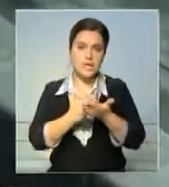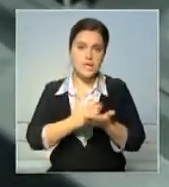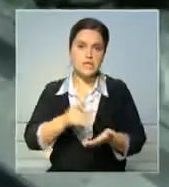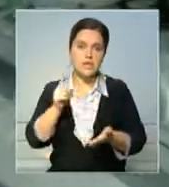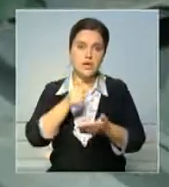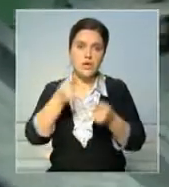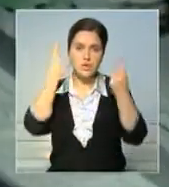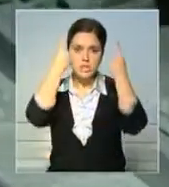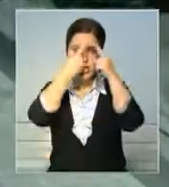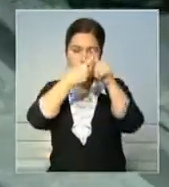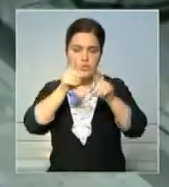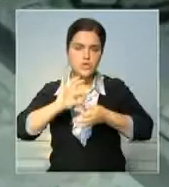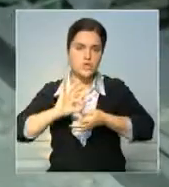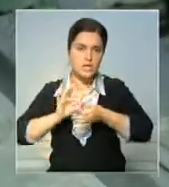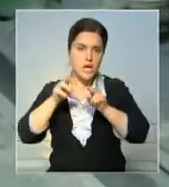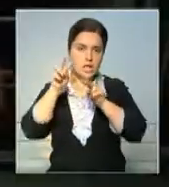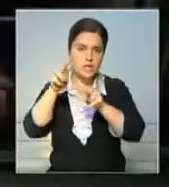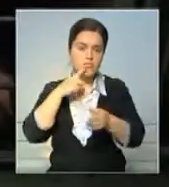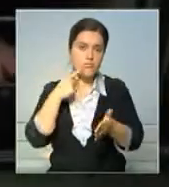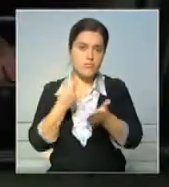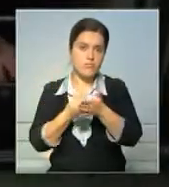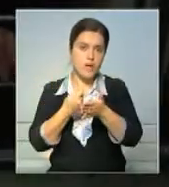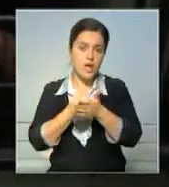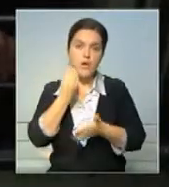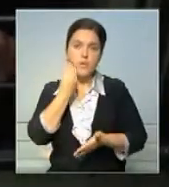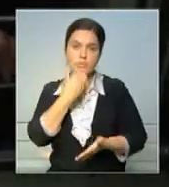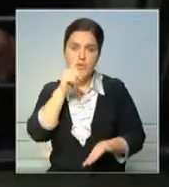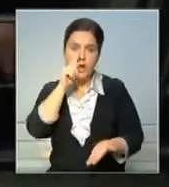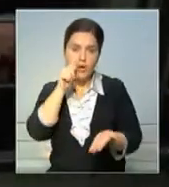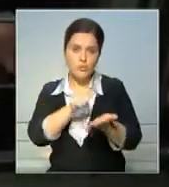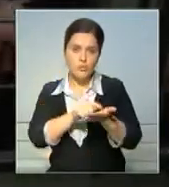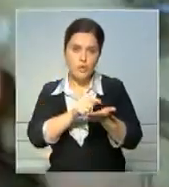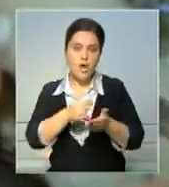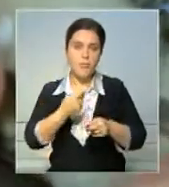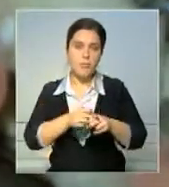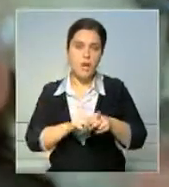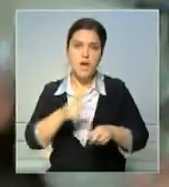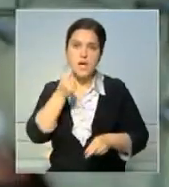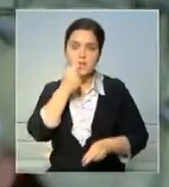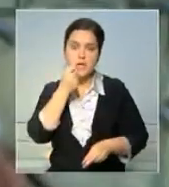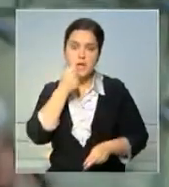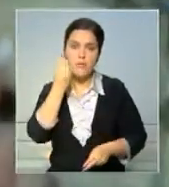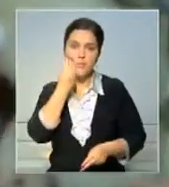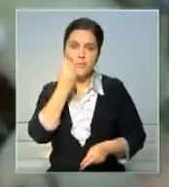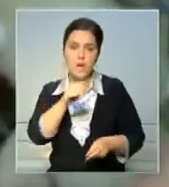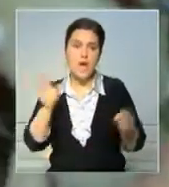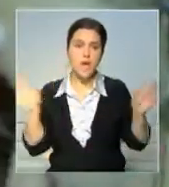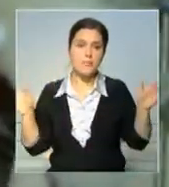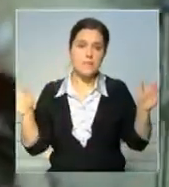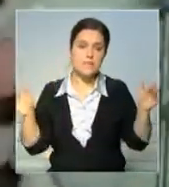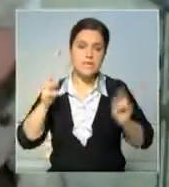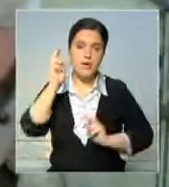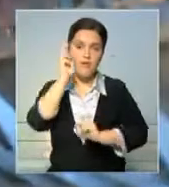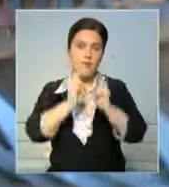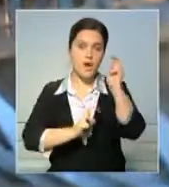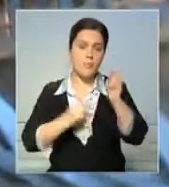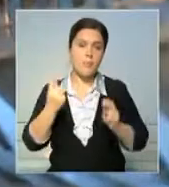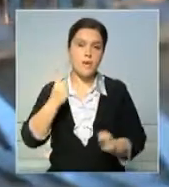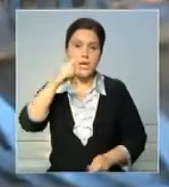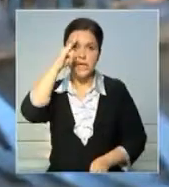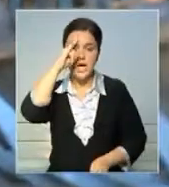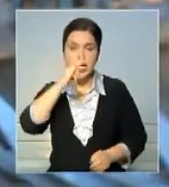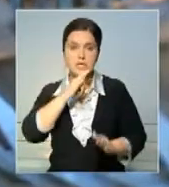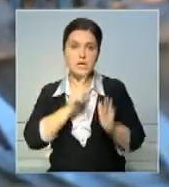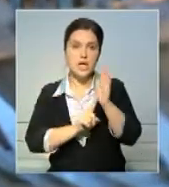Чесноков тщательно следит за питанием кур. Рацион влияет на качество продукции. А эта птицефабрика, одной из первых в Казахстане,